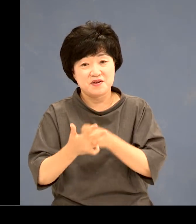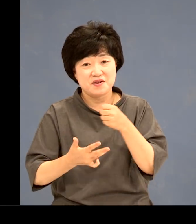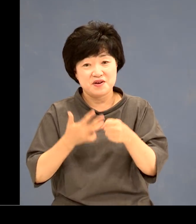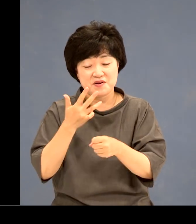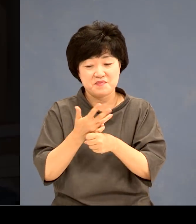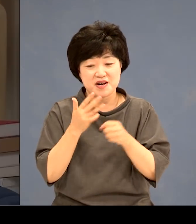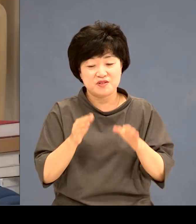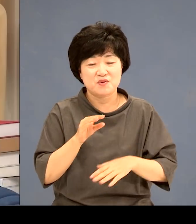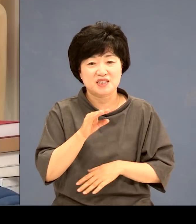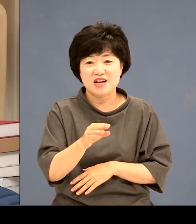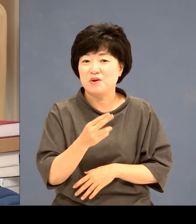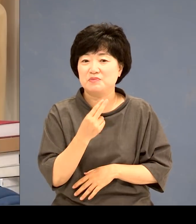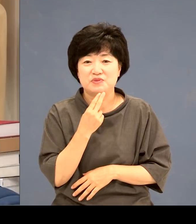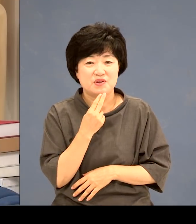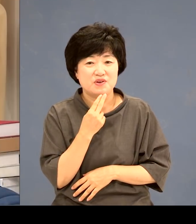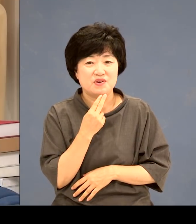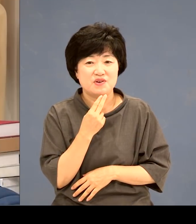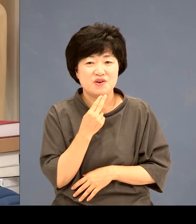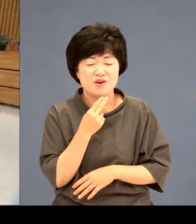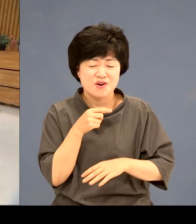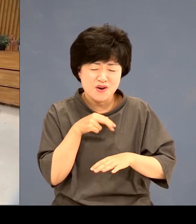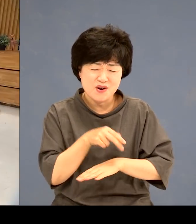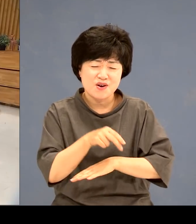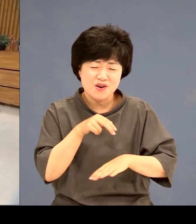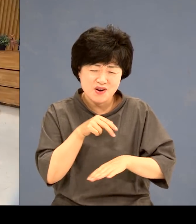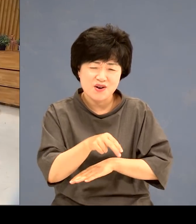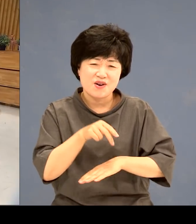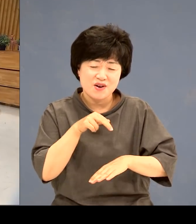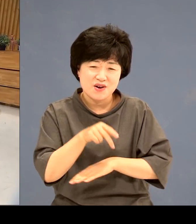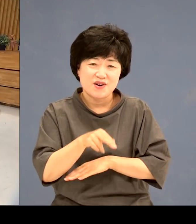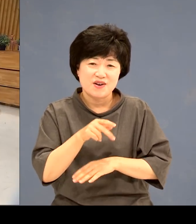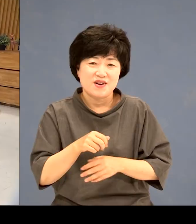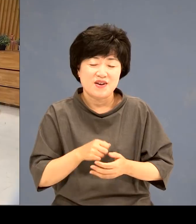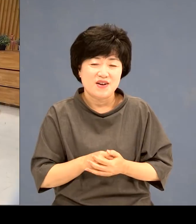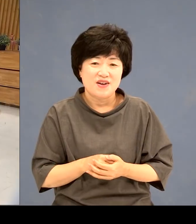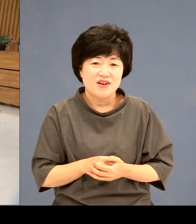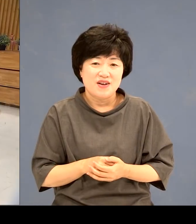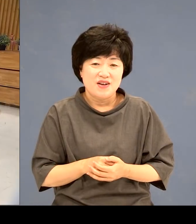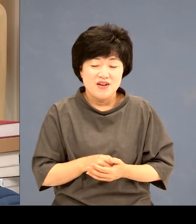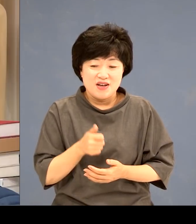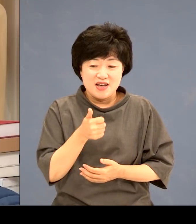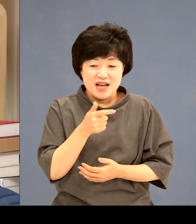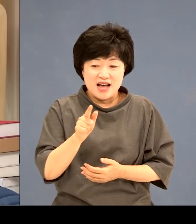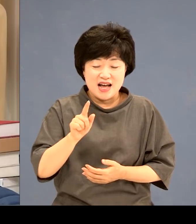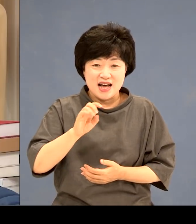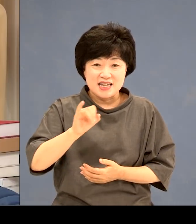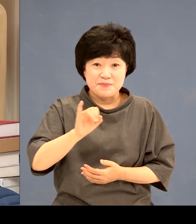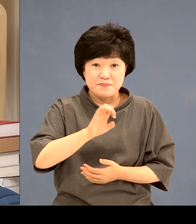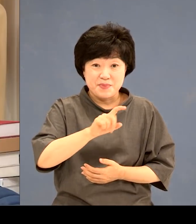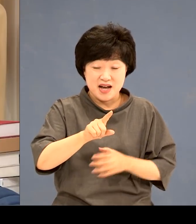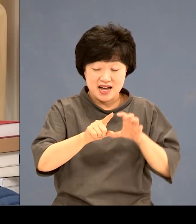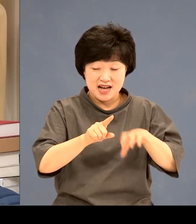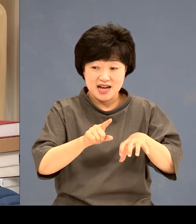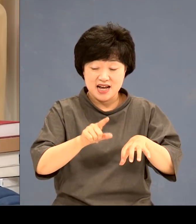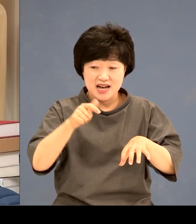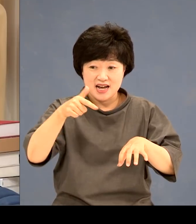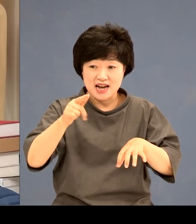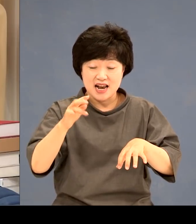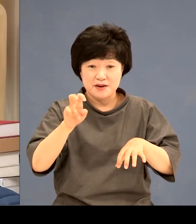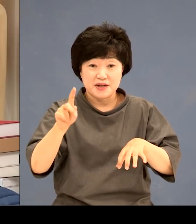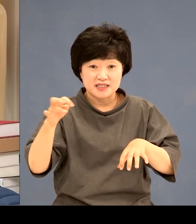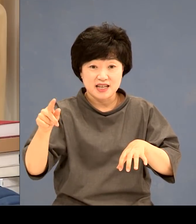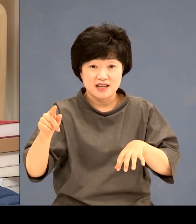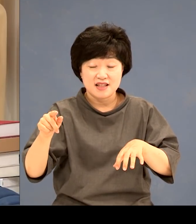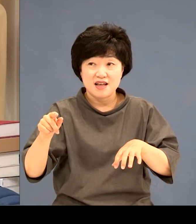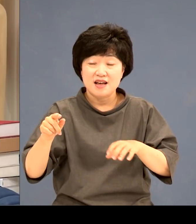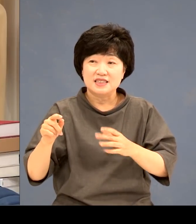사랑이었어. 저희들이 8년 동안 차가 없었어요. 다 걸어다니시고 대중교통 이용하시고. 그러니까 특별히 저희들이 있는 이 하이파 갈매산